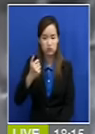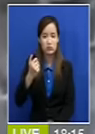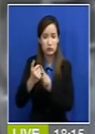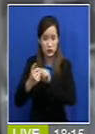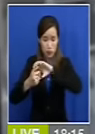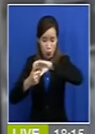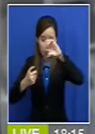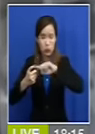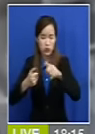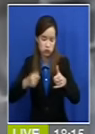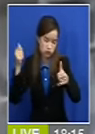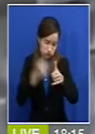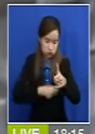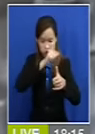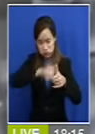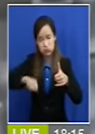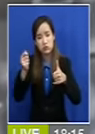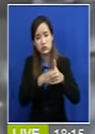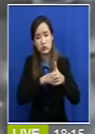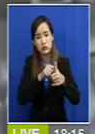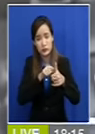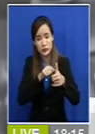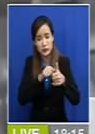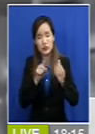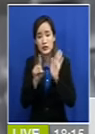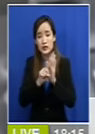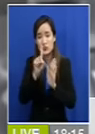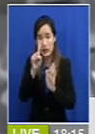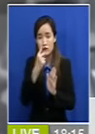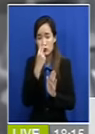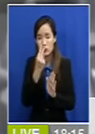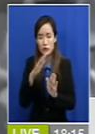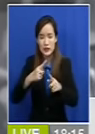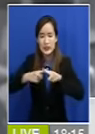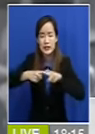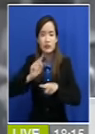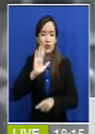แล้วก็ฟันภรรยาหนึ่งครั้งที่ศีรษะด้วยถ้าเมื่อสักครู่เห็นภาพอาการบาดเจ็บของภรร